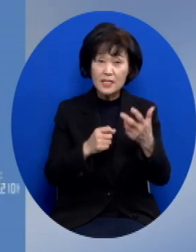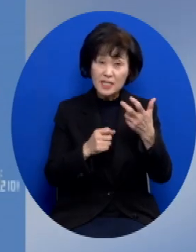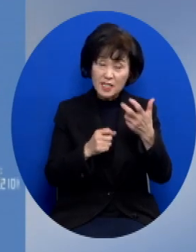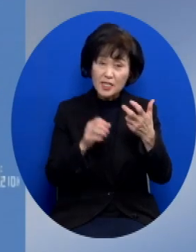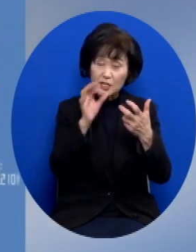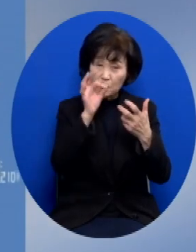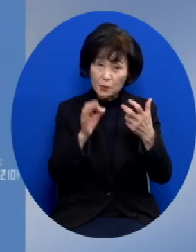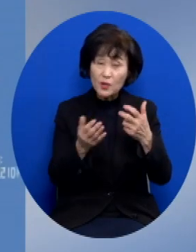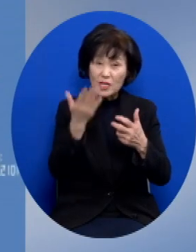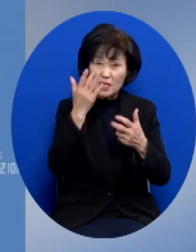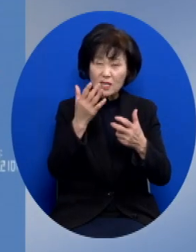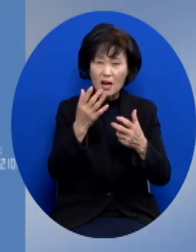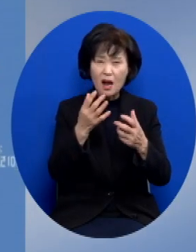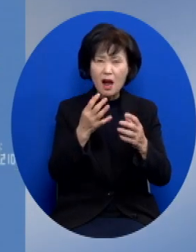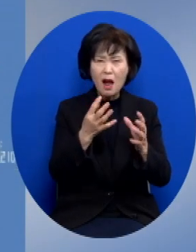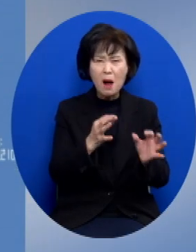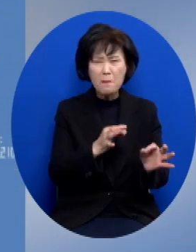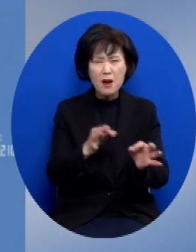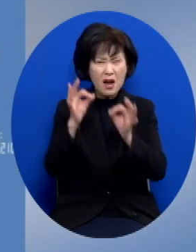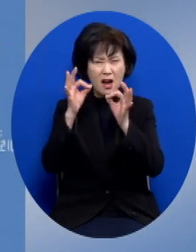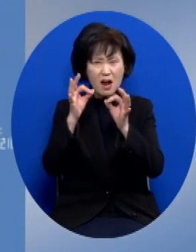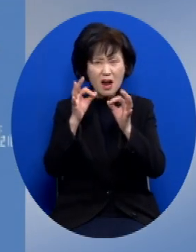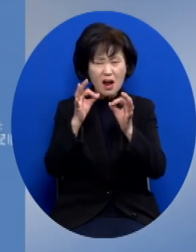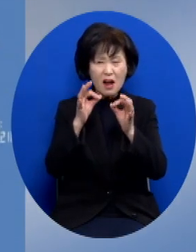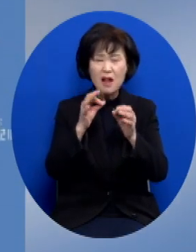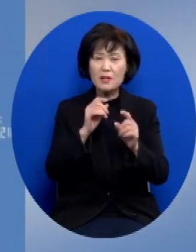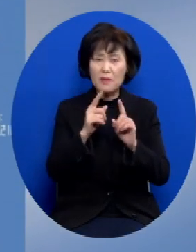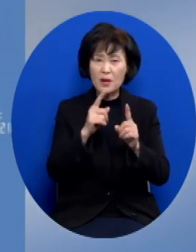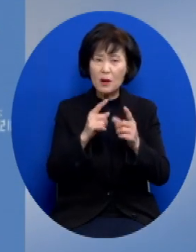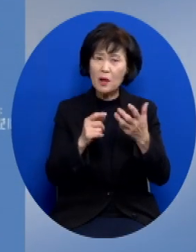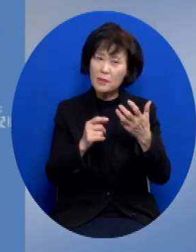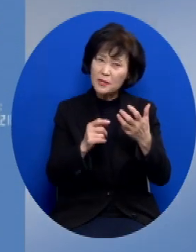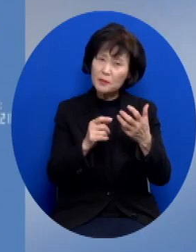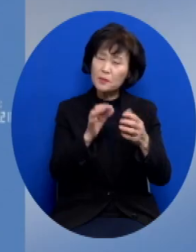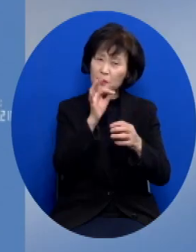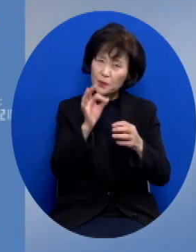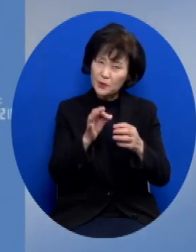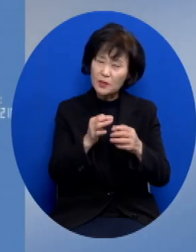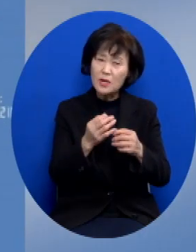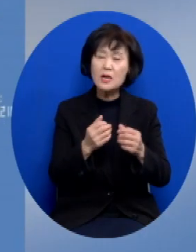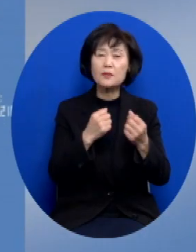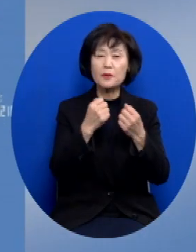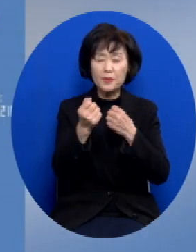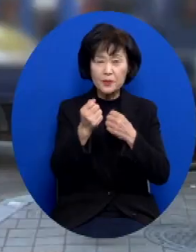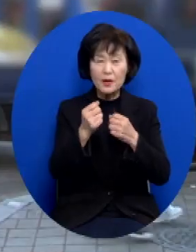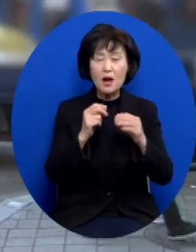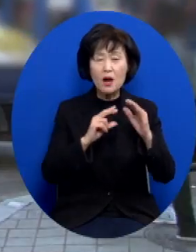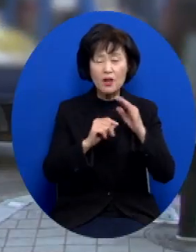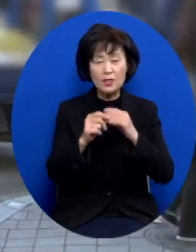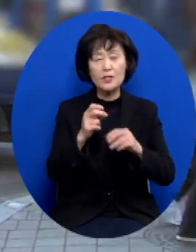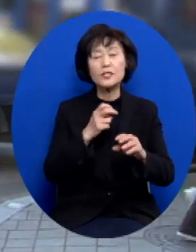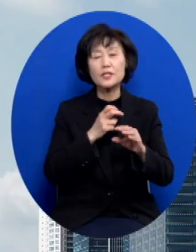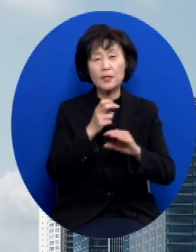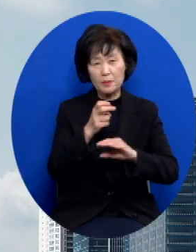이상이 너무 많이 올랐다고 평가했으며, 이 가운데 약 80%는 그래도 대중교통을 이용하겠다고